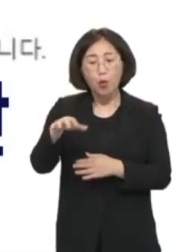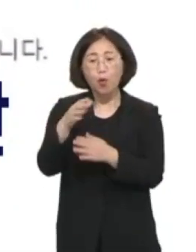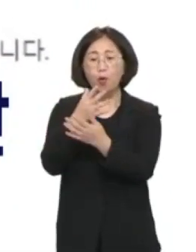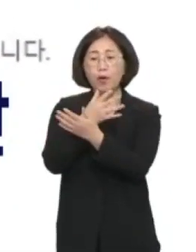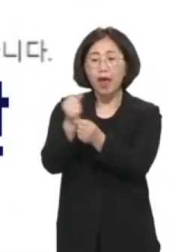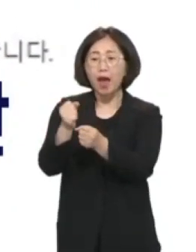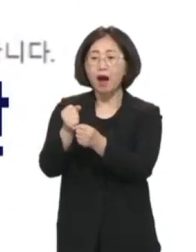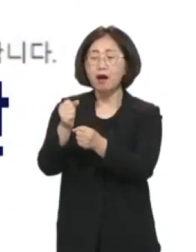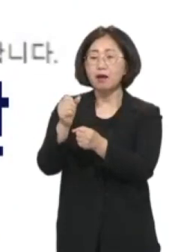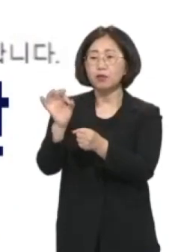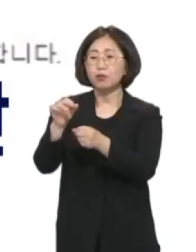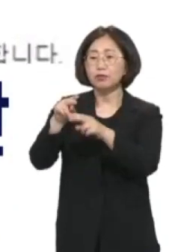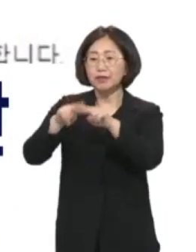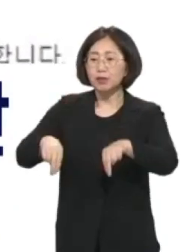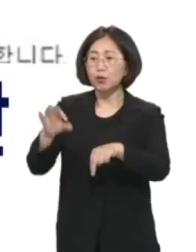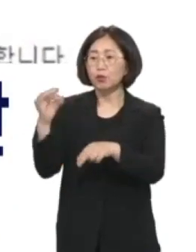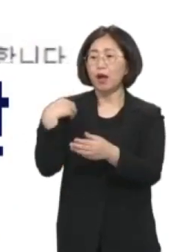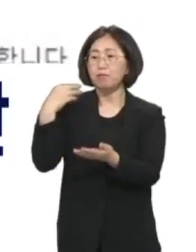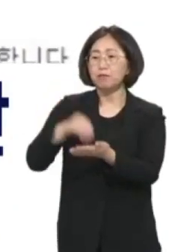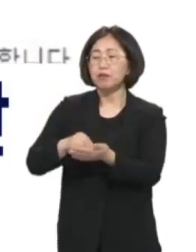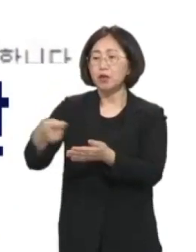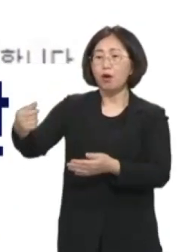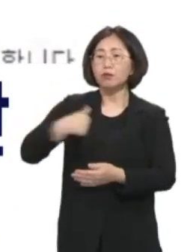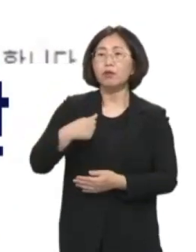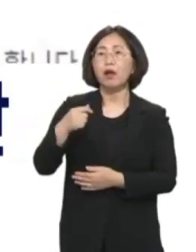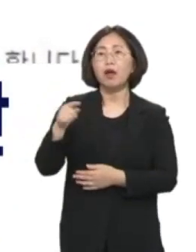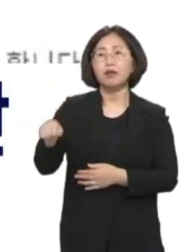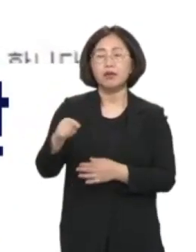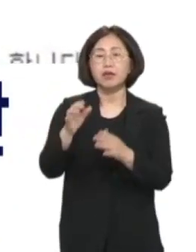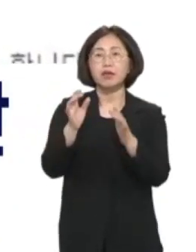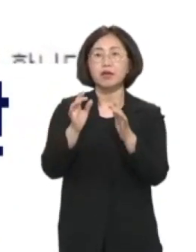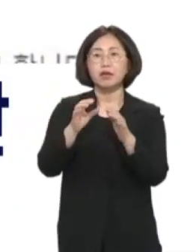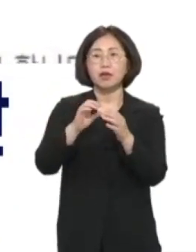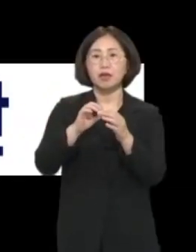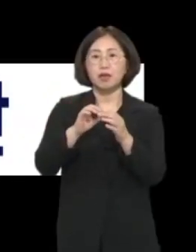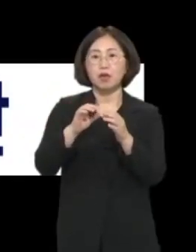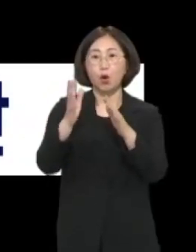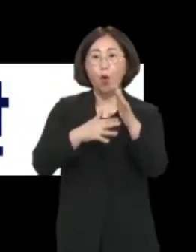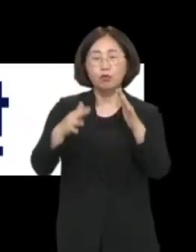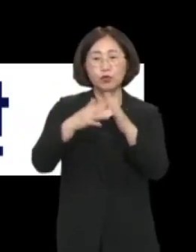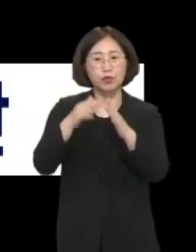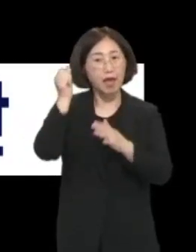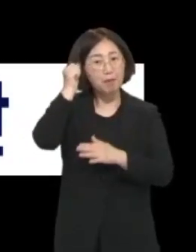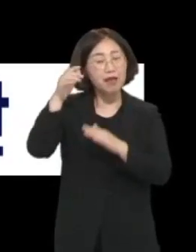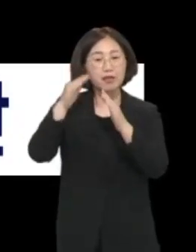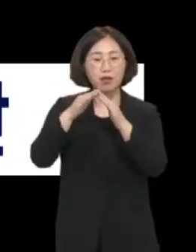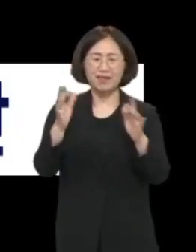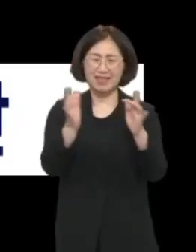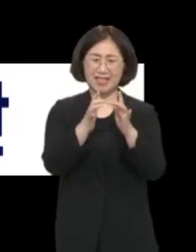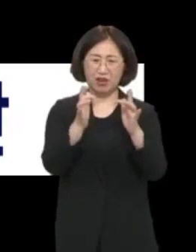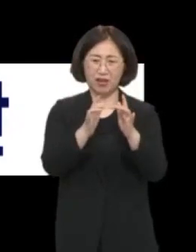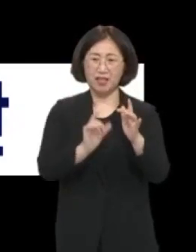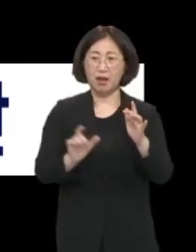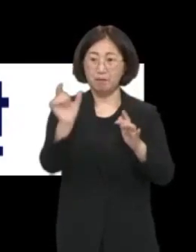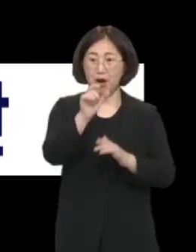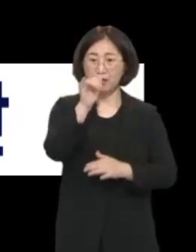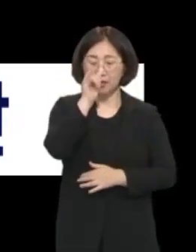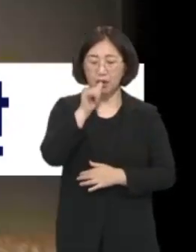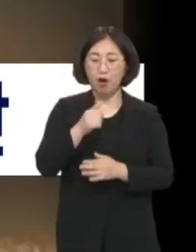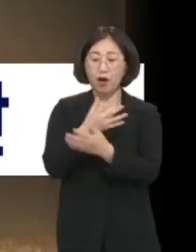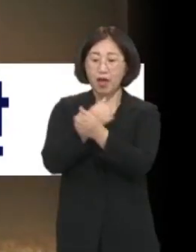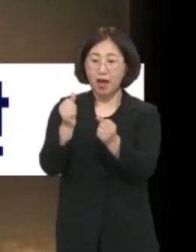환불 요구를 거절한 공주의 한 펜션이 논란입니다 최근 한 온라인 커뮤니티에선 공주의 한 펜션을 예약한 뒤